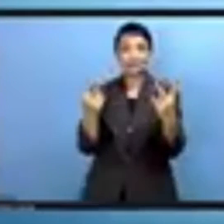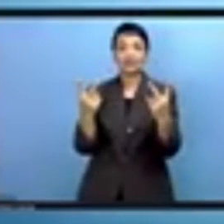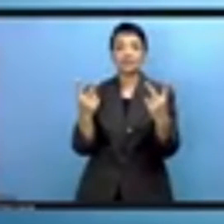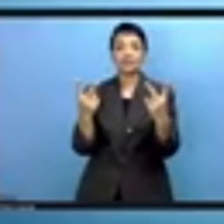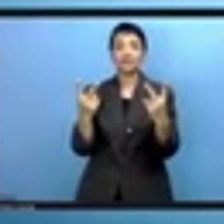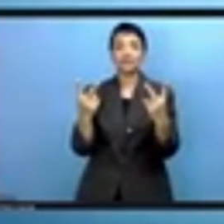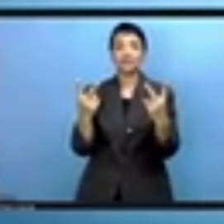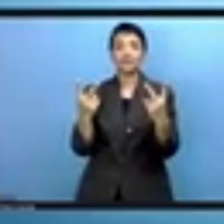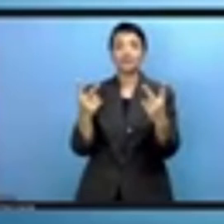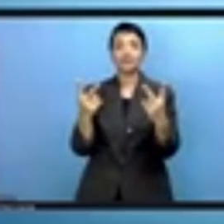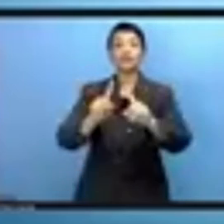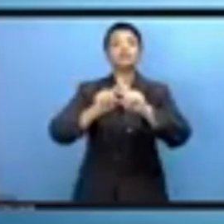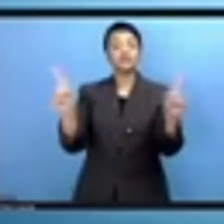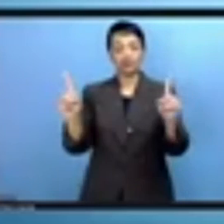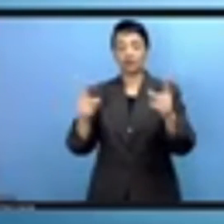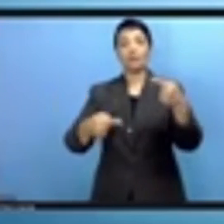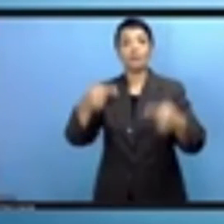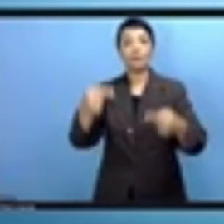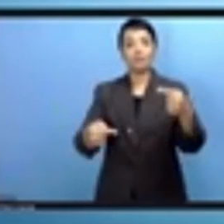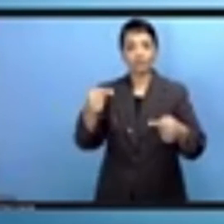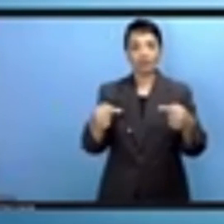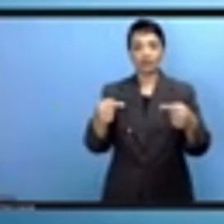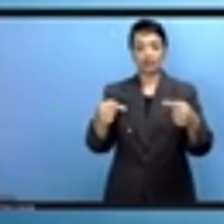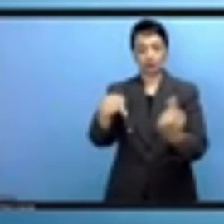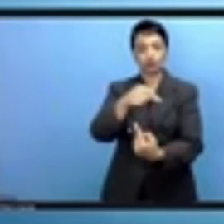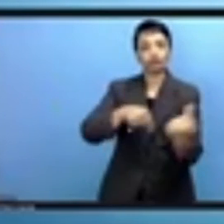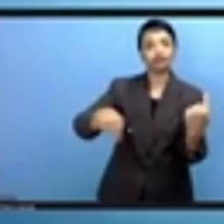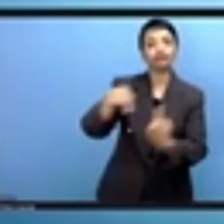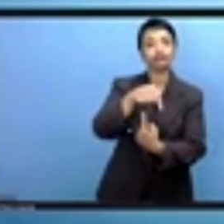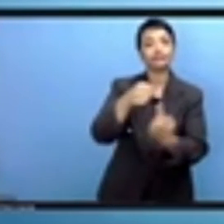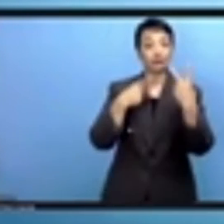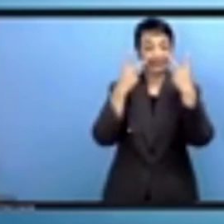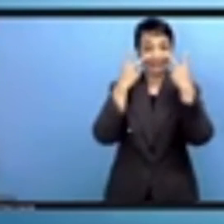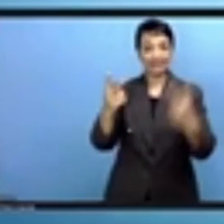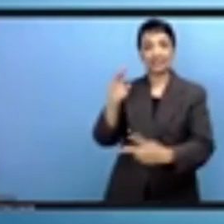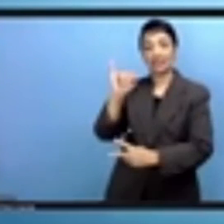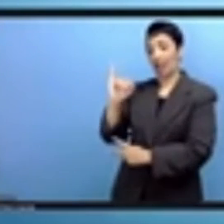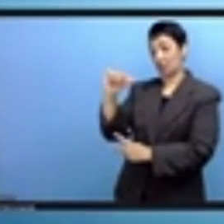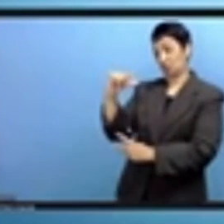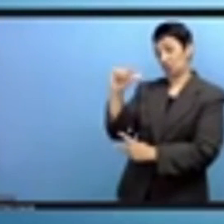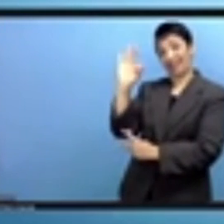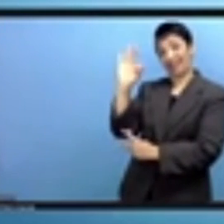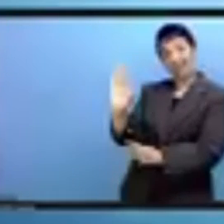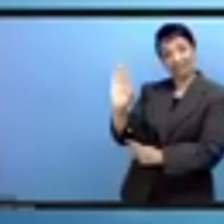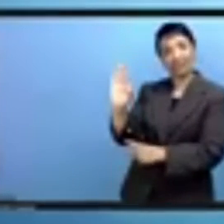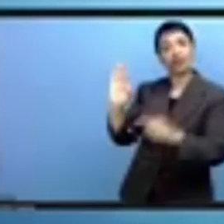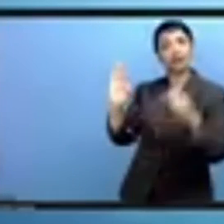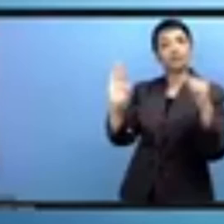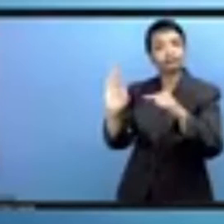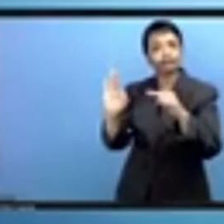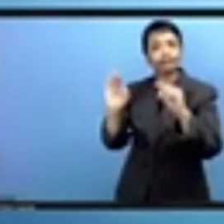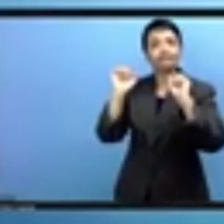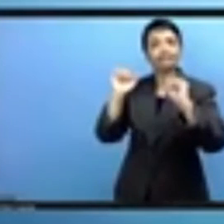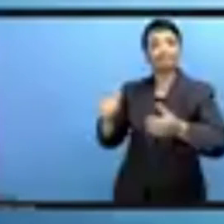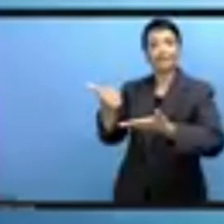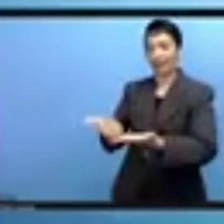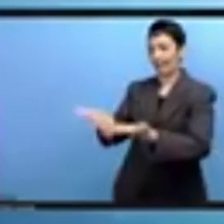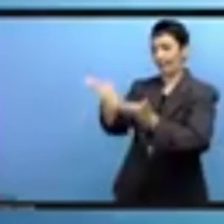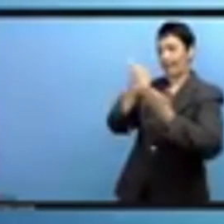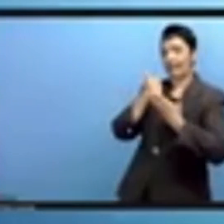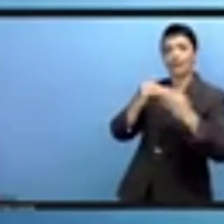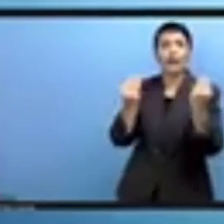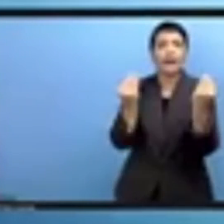我们全球的社会 和经济社会和政